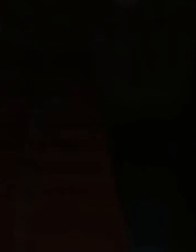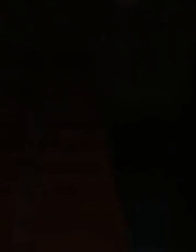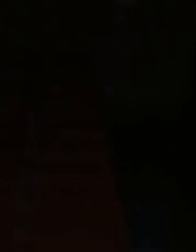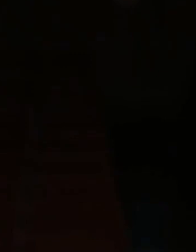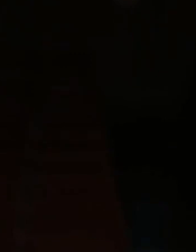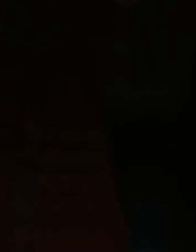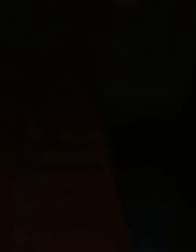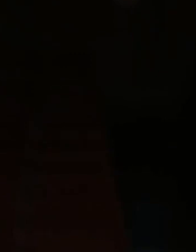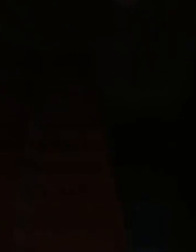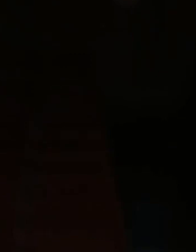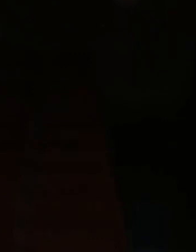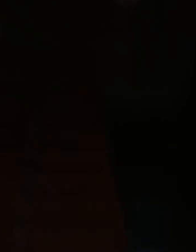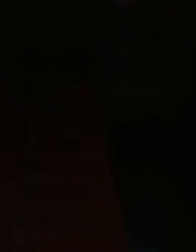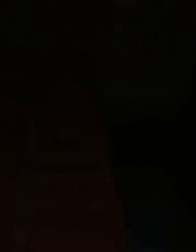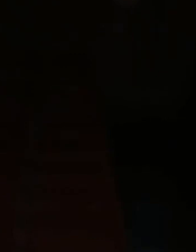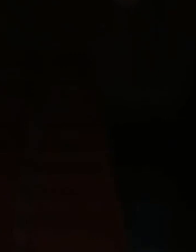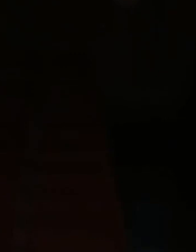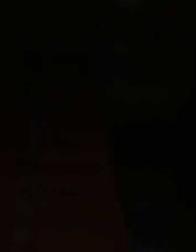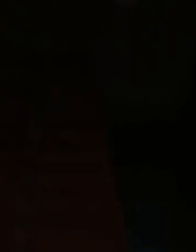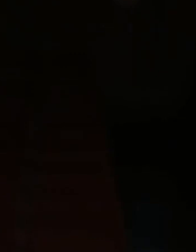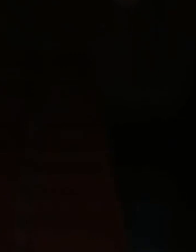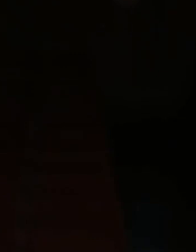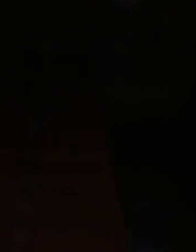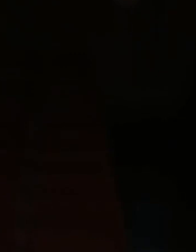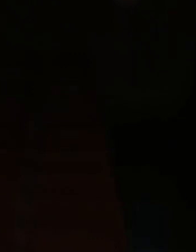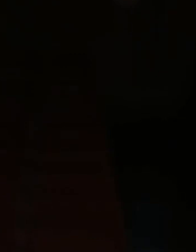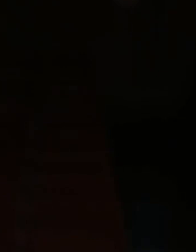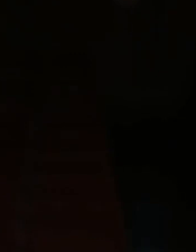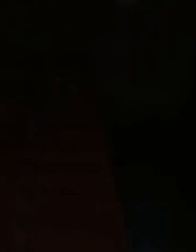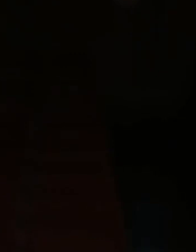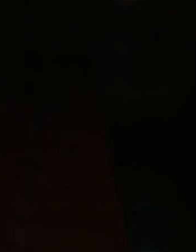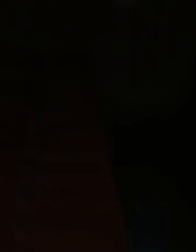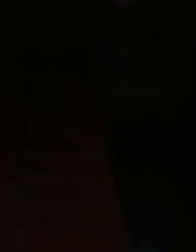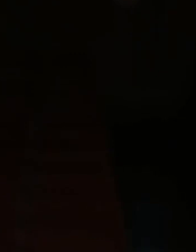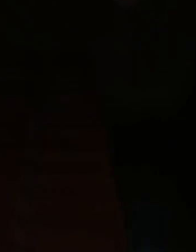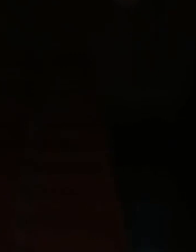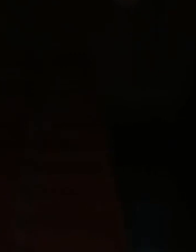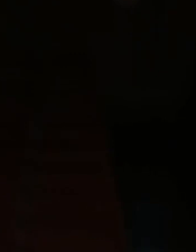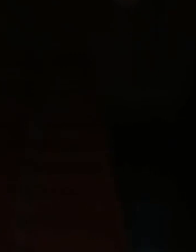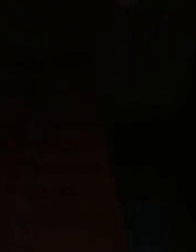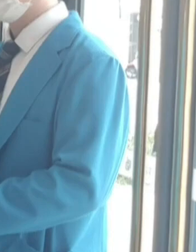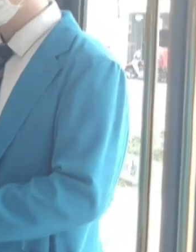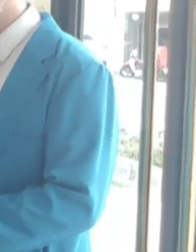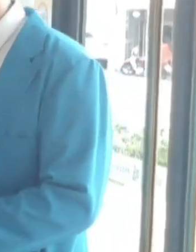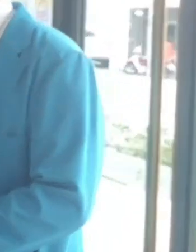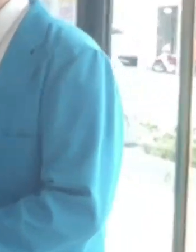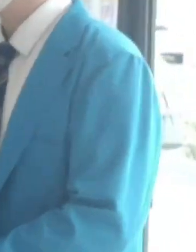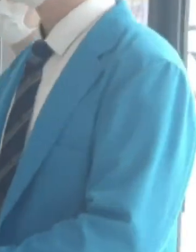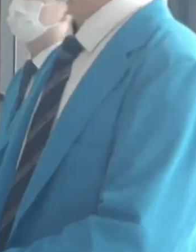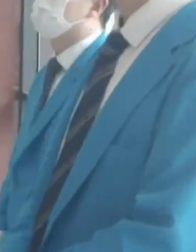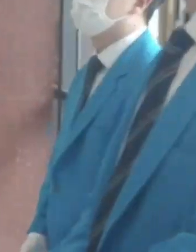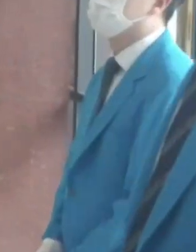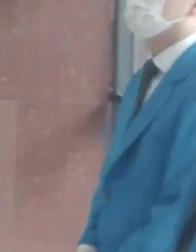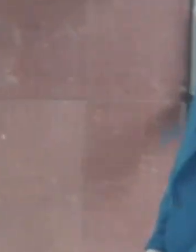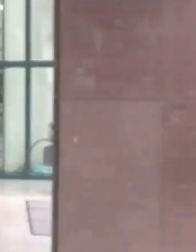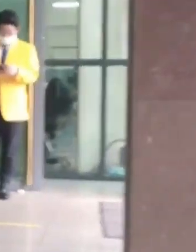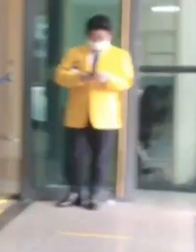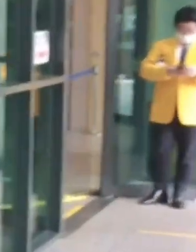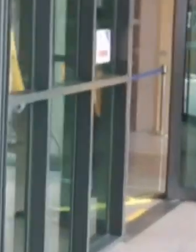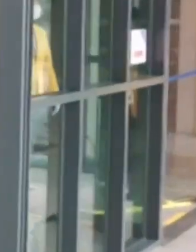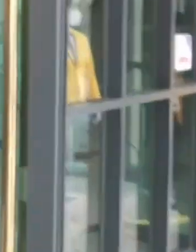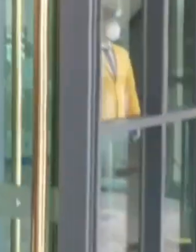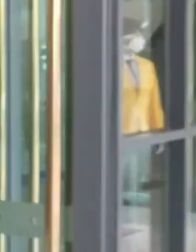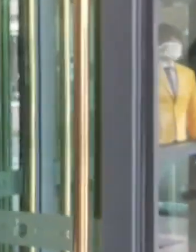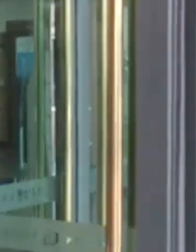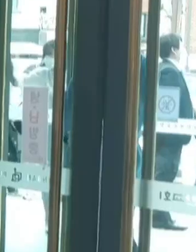제가 교회를 쭉 못 나오다가 1년이 정도 지난 시점에서 이제 교회를 오니까